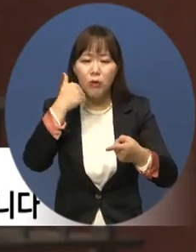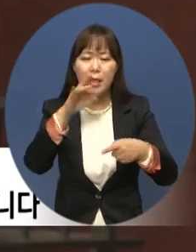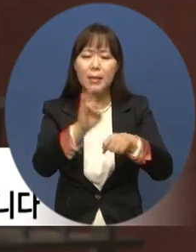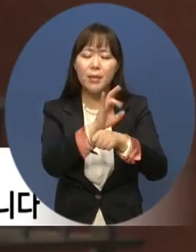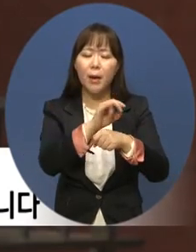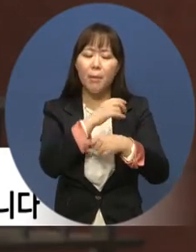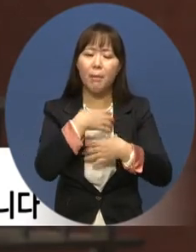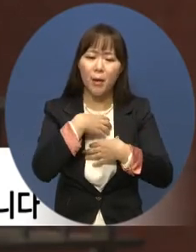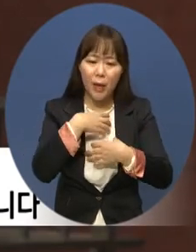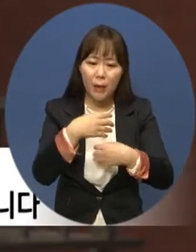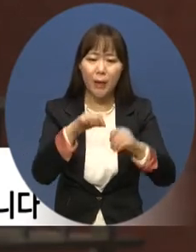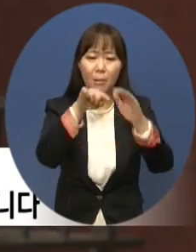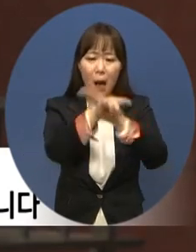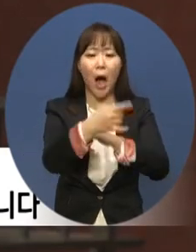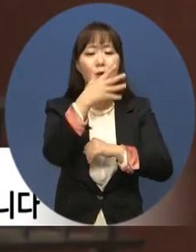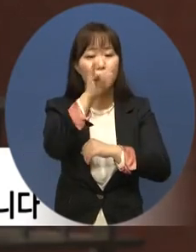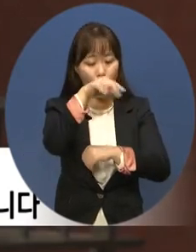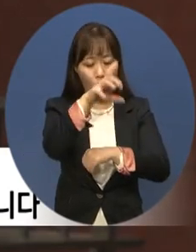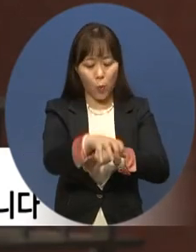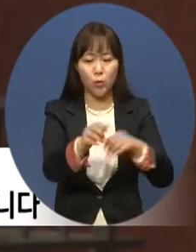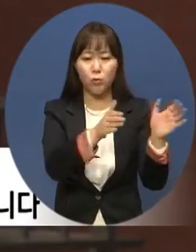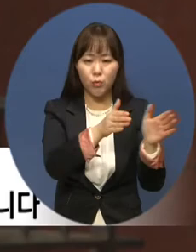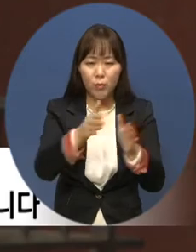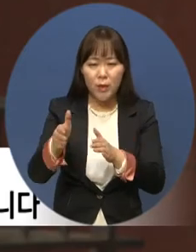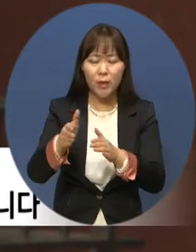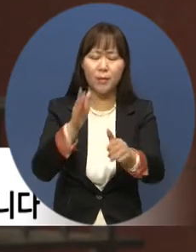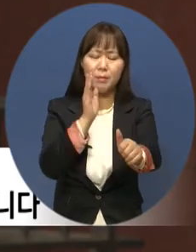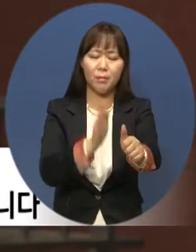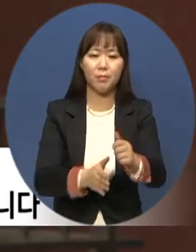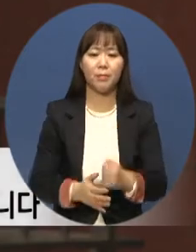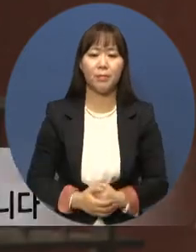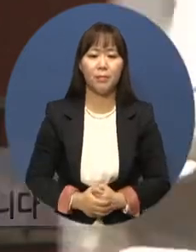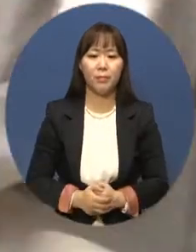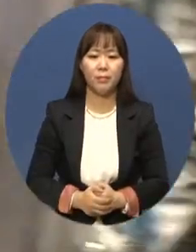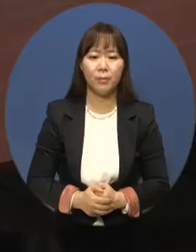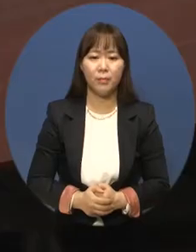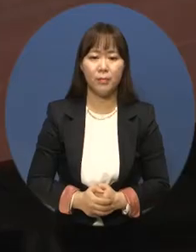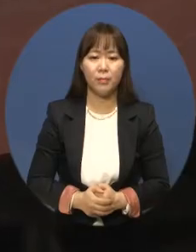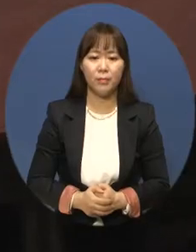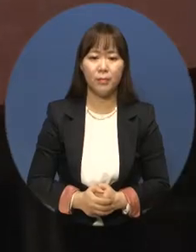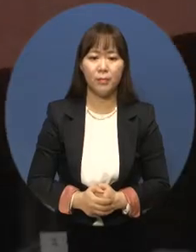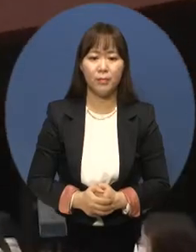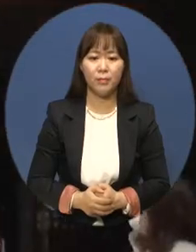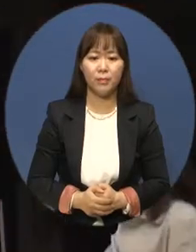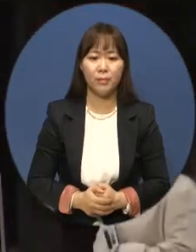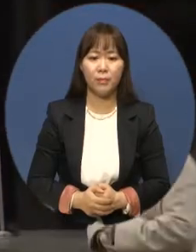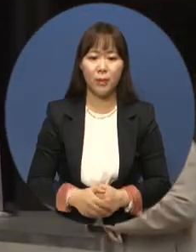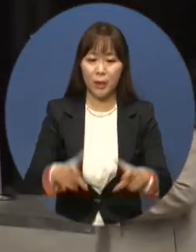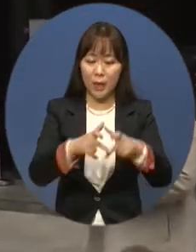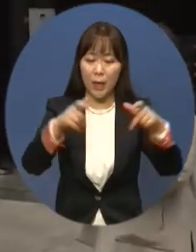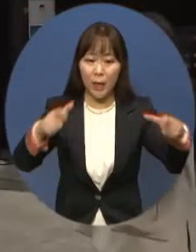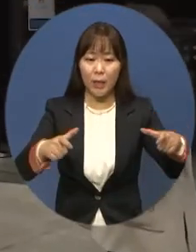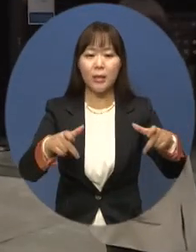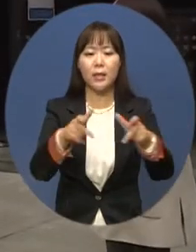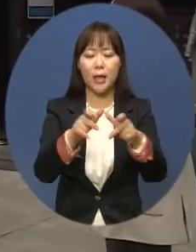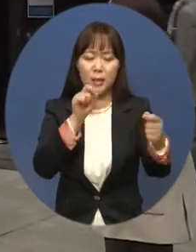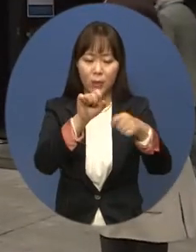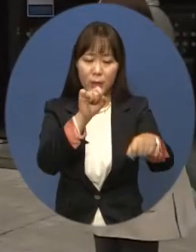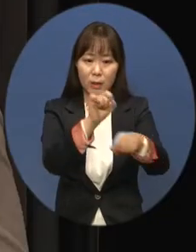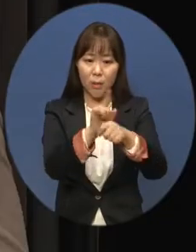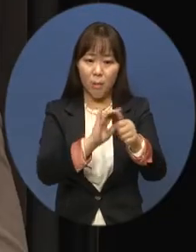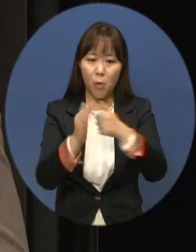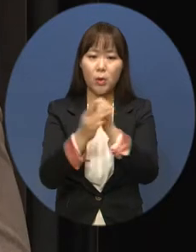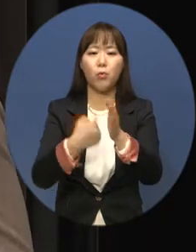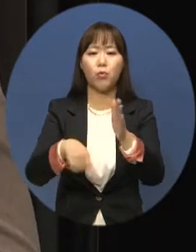24시간 편안하게 이용할 수 있는 공간으로 만들어지기를 바랍니다. 한편 장애계는 장애인 접근성